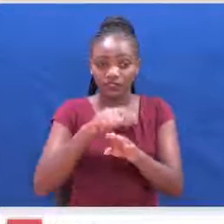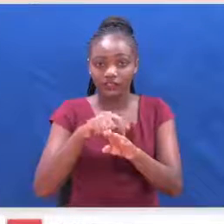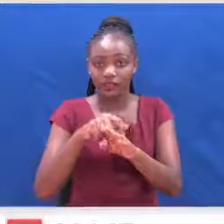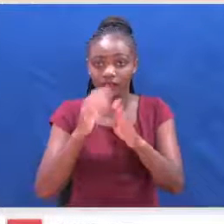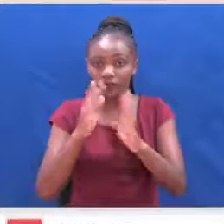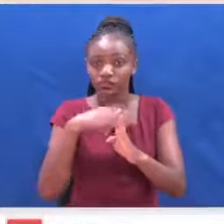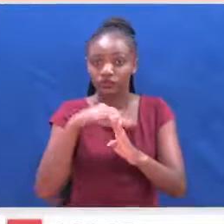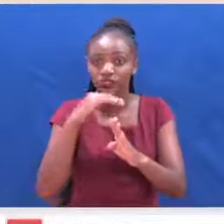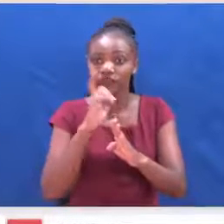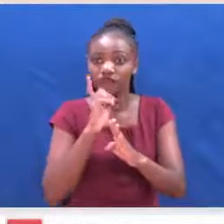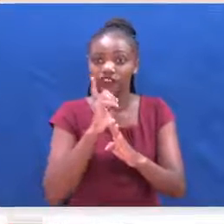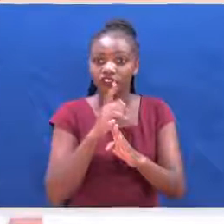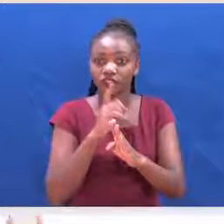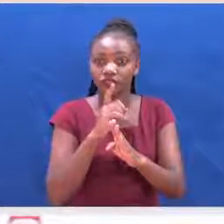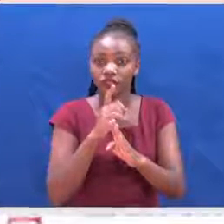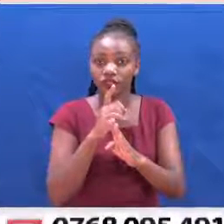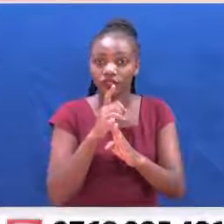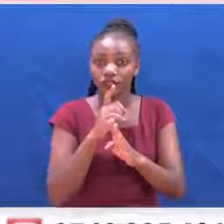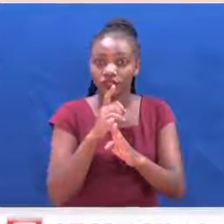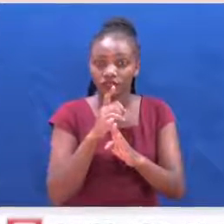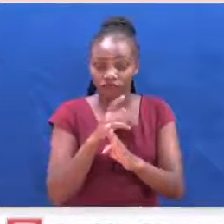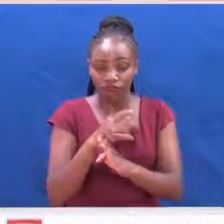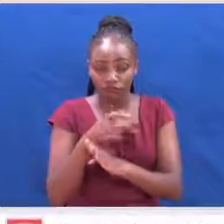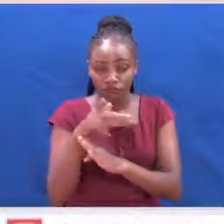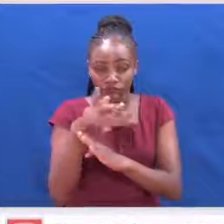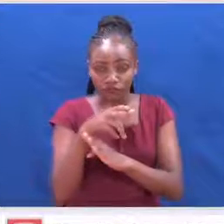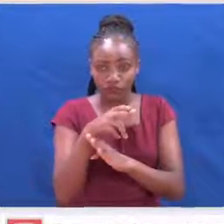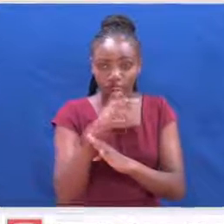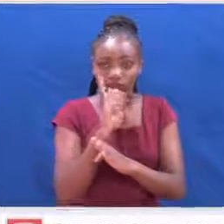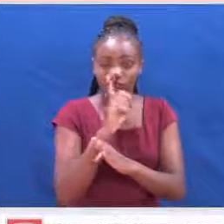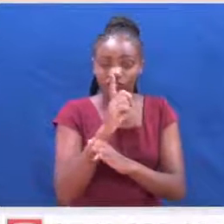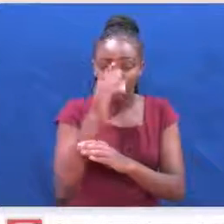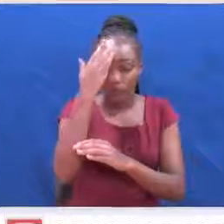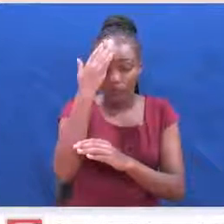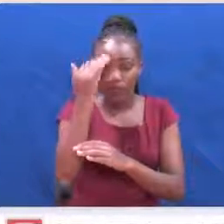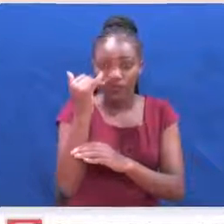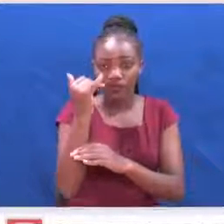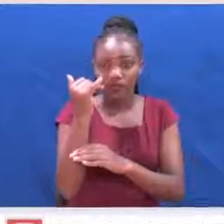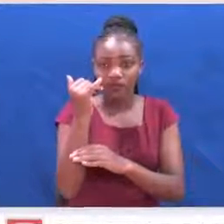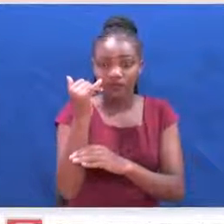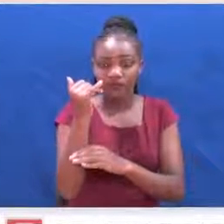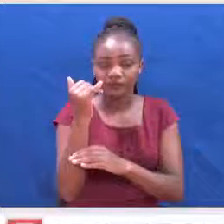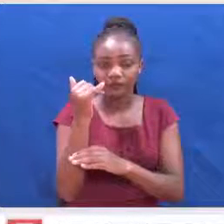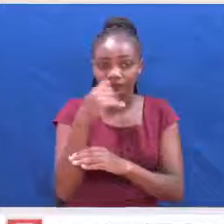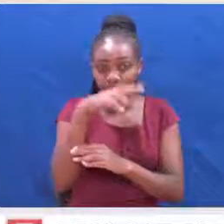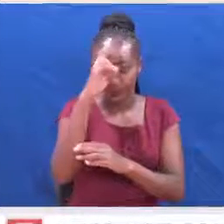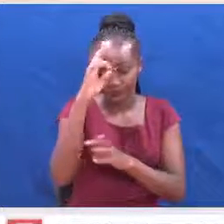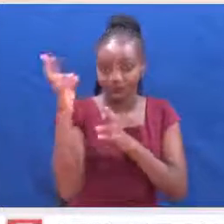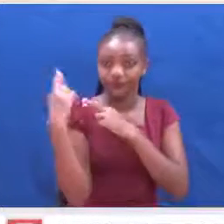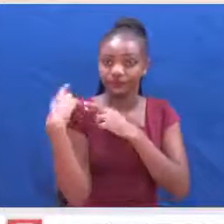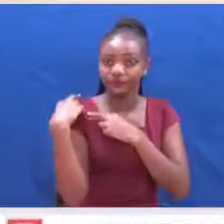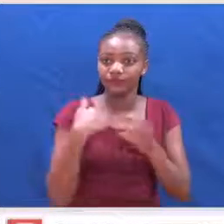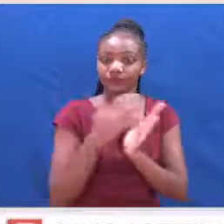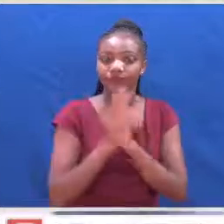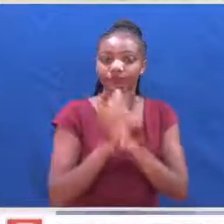frederck makarani alipopigwa risasi kufuatia ama kifuani na kuuawa rahab kinudhya na